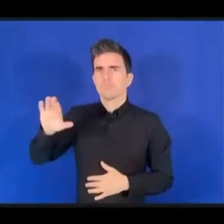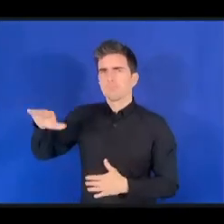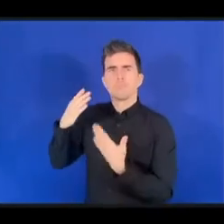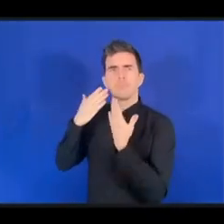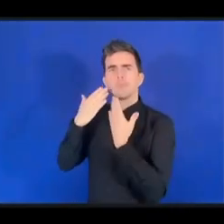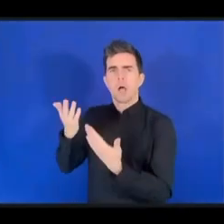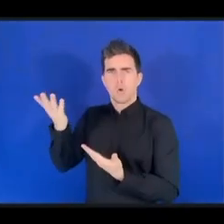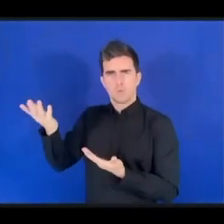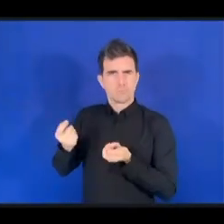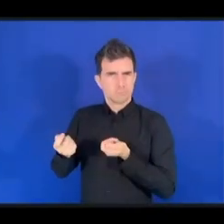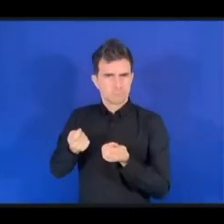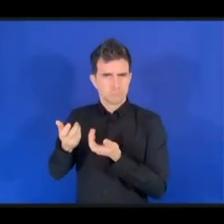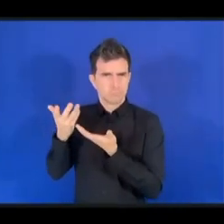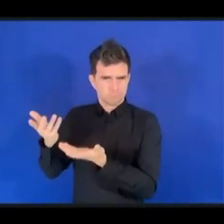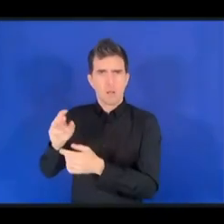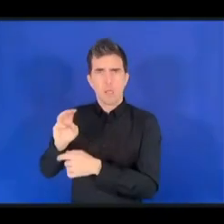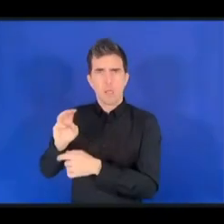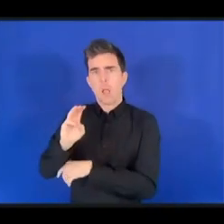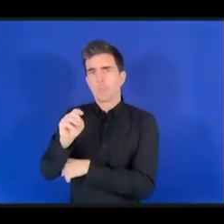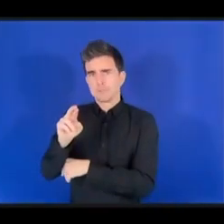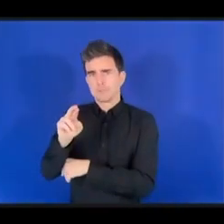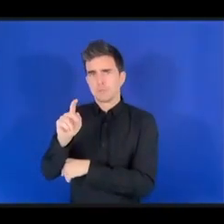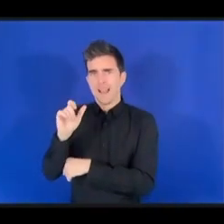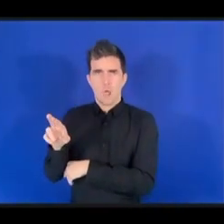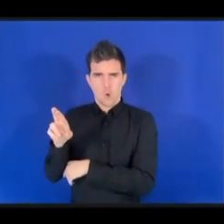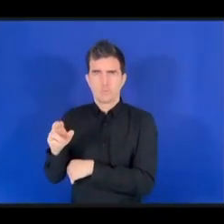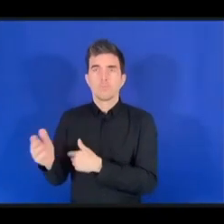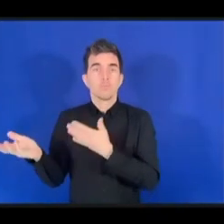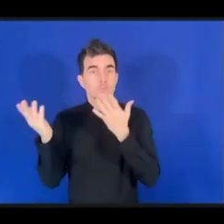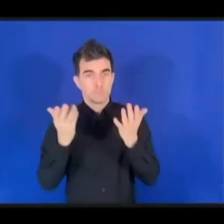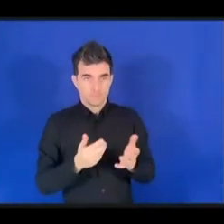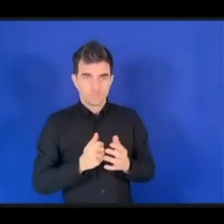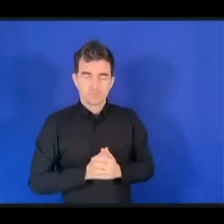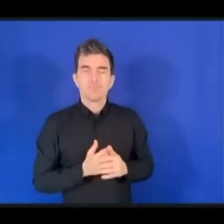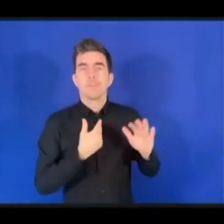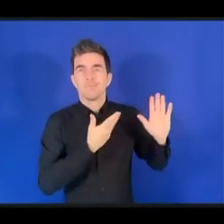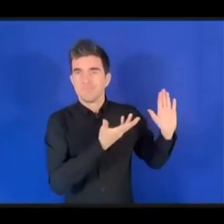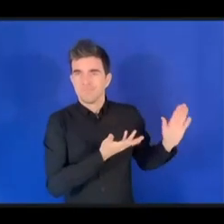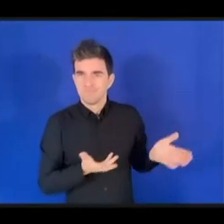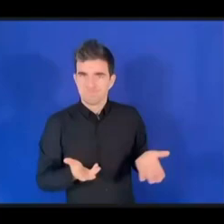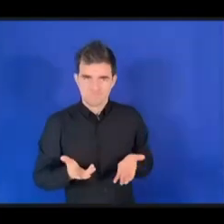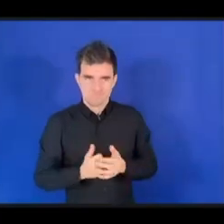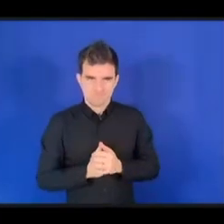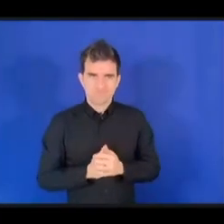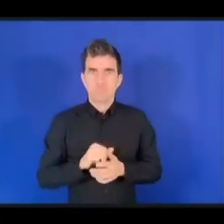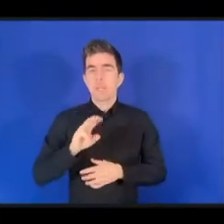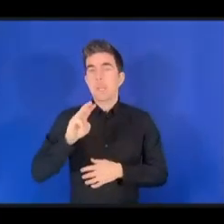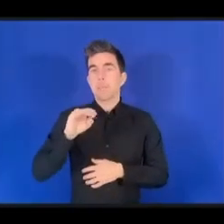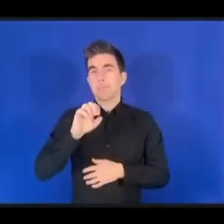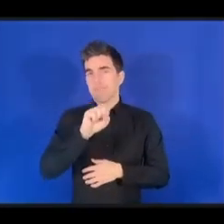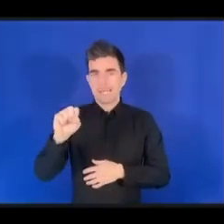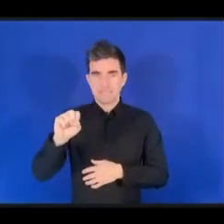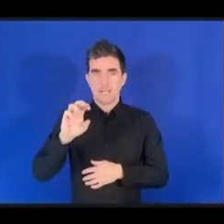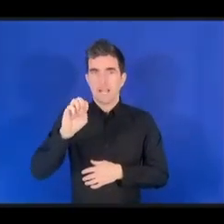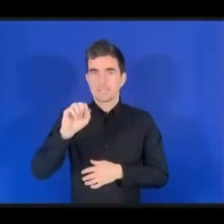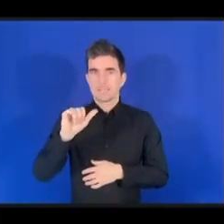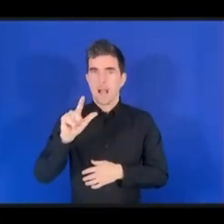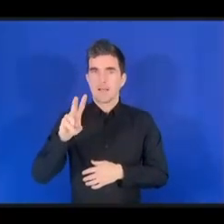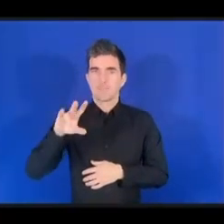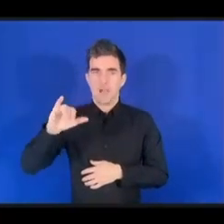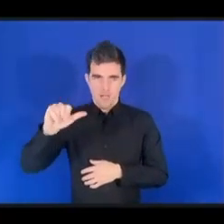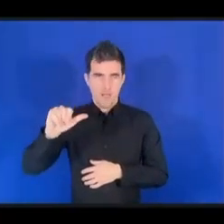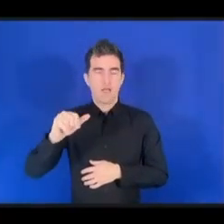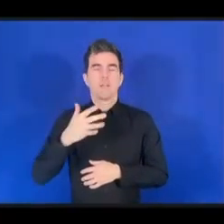たえでは次にえシルビアカリーナさんですAPニク財団